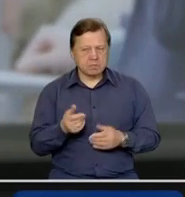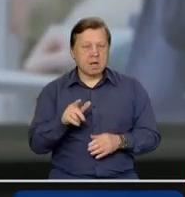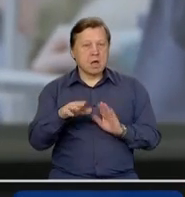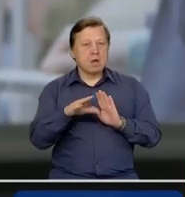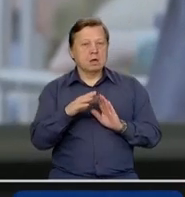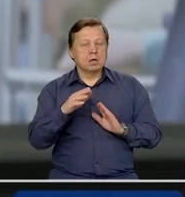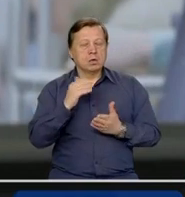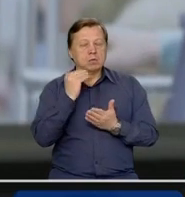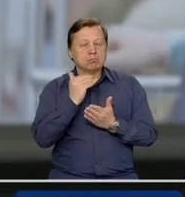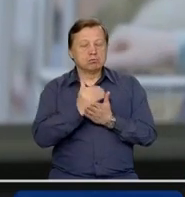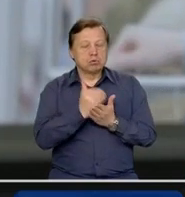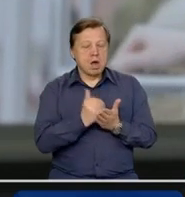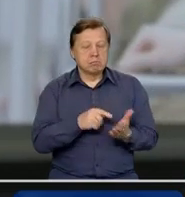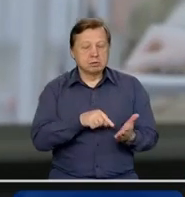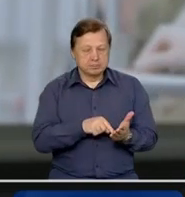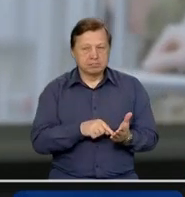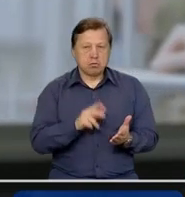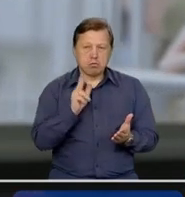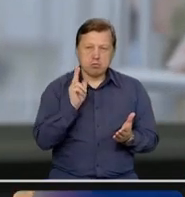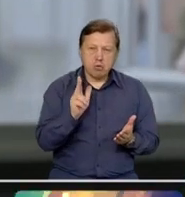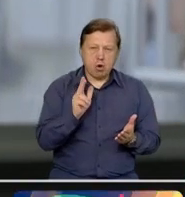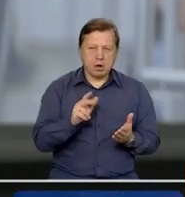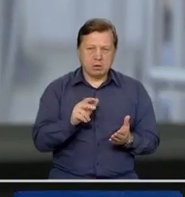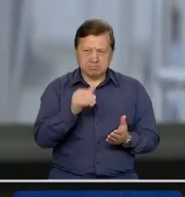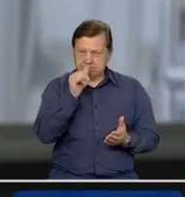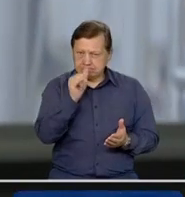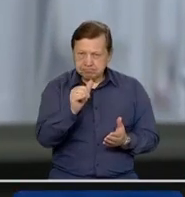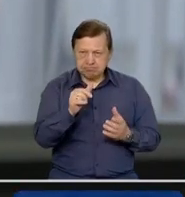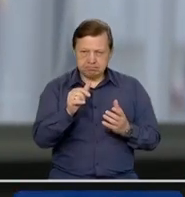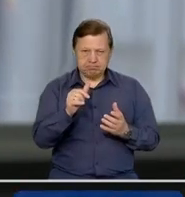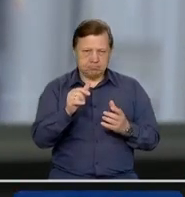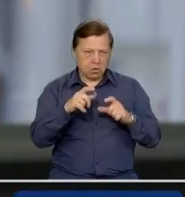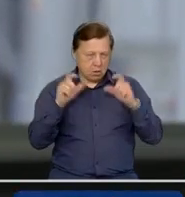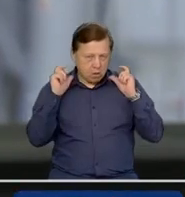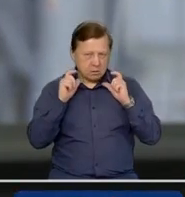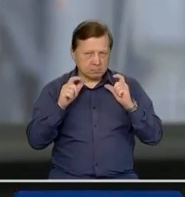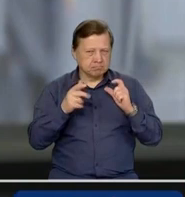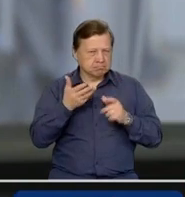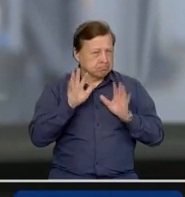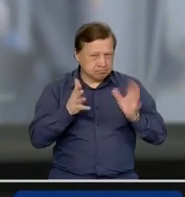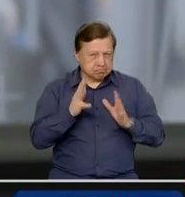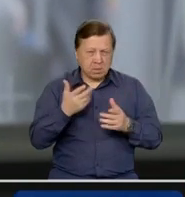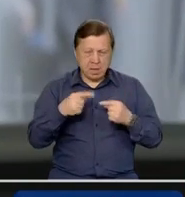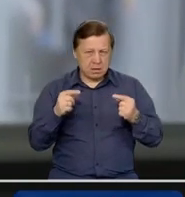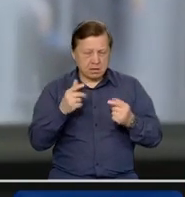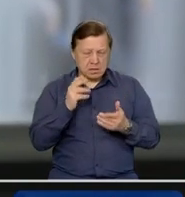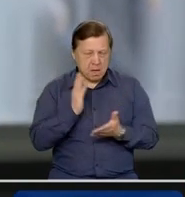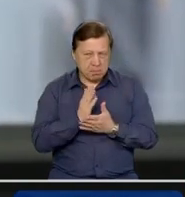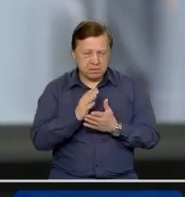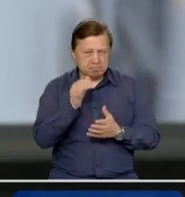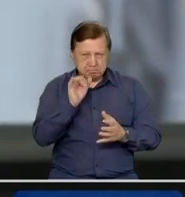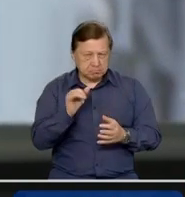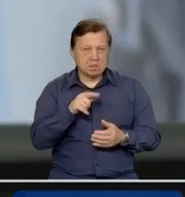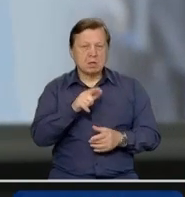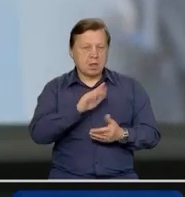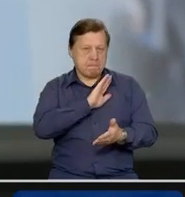dopuszczają, aby osoby, które nie są w stanie ze względów medycznych tolerować osłon twarzy, maseczek czy innych, aby bez